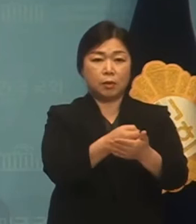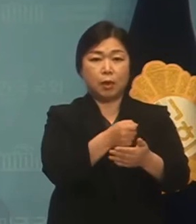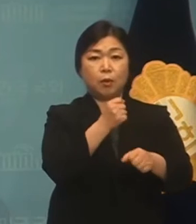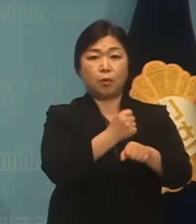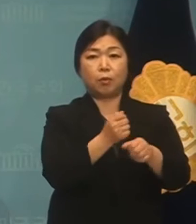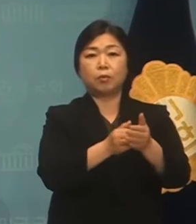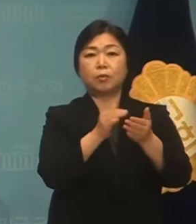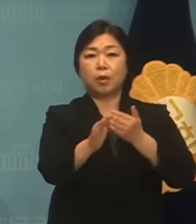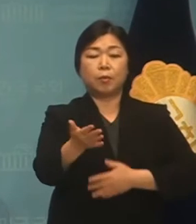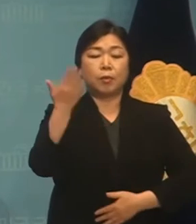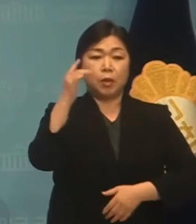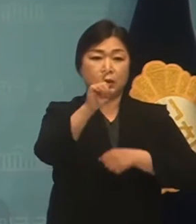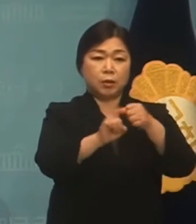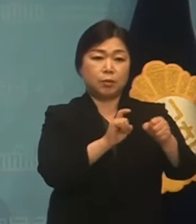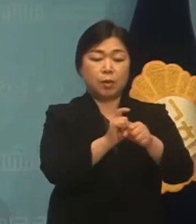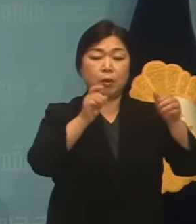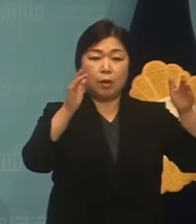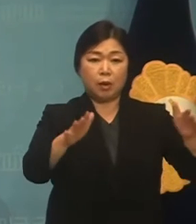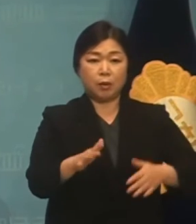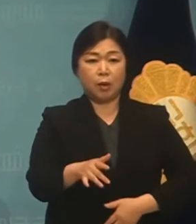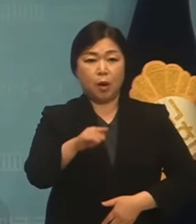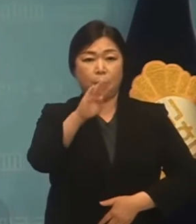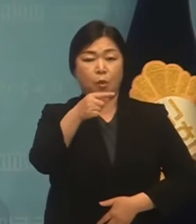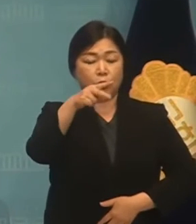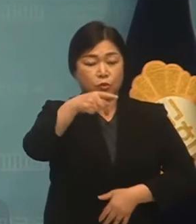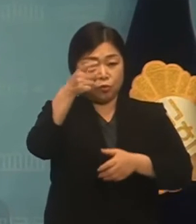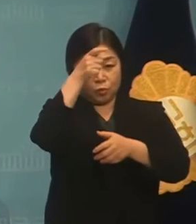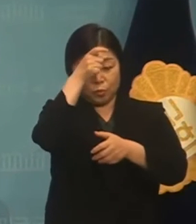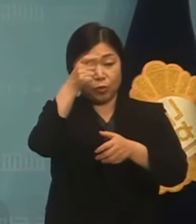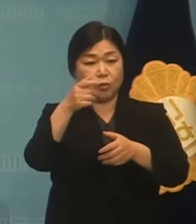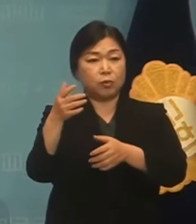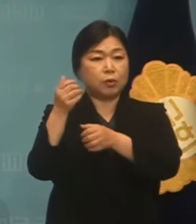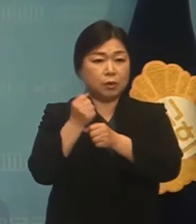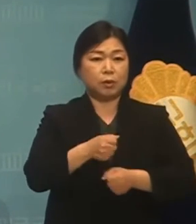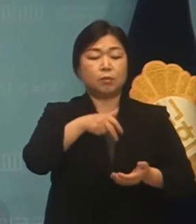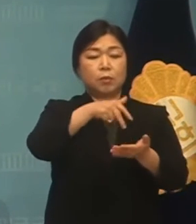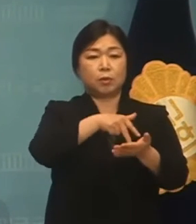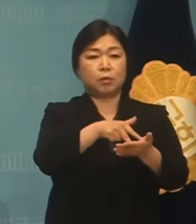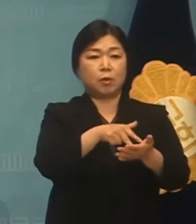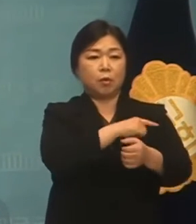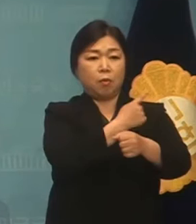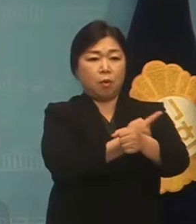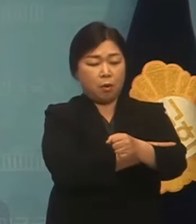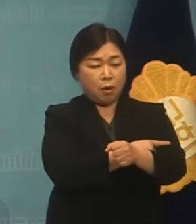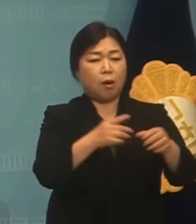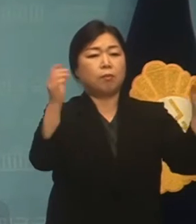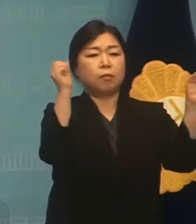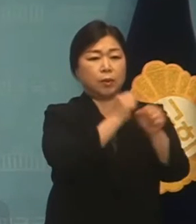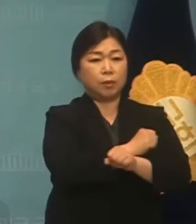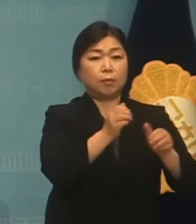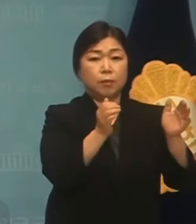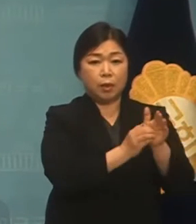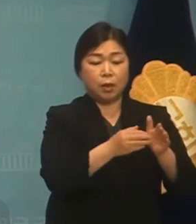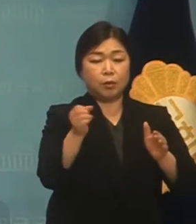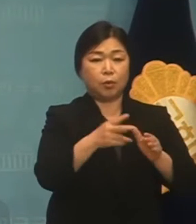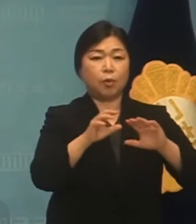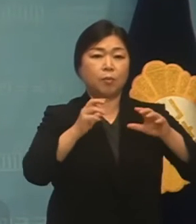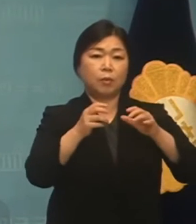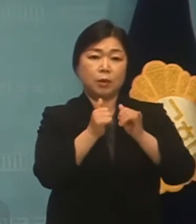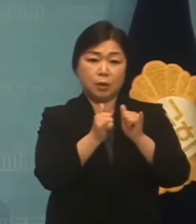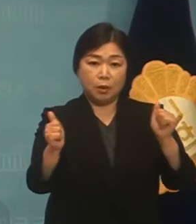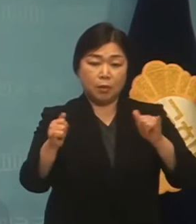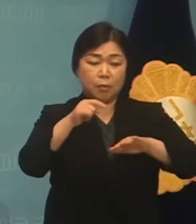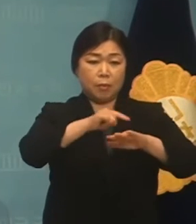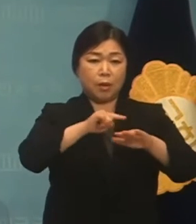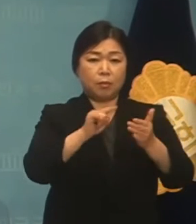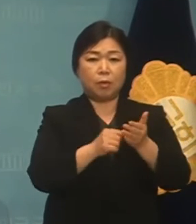먼저 지난 10년간 우리 보수가 권력의 최종점에서 어떻게 올라섰는지, 민심과 어떻게